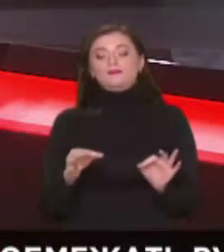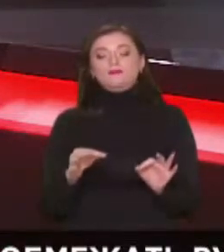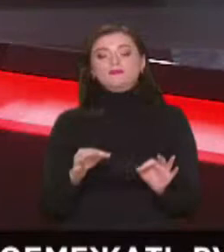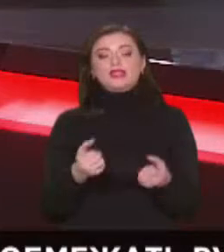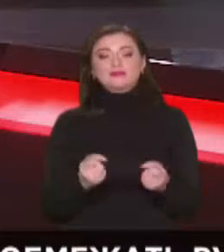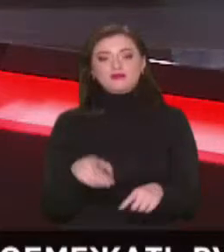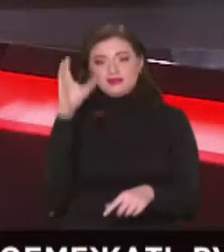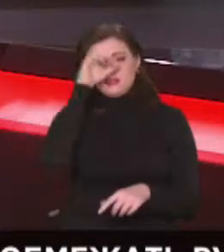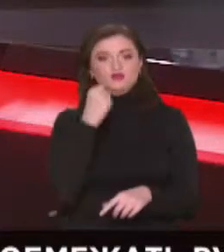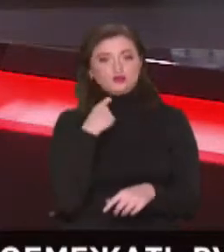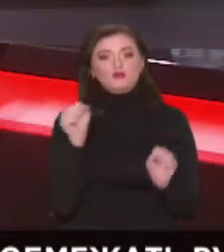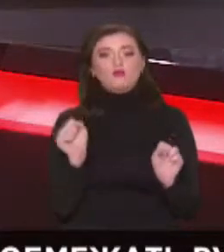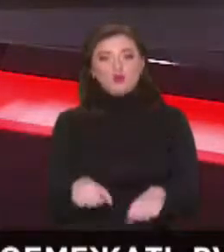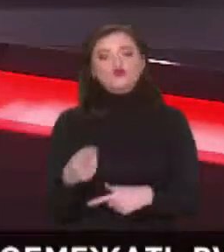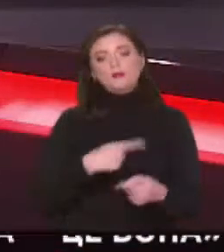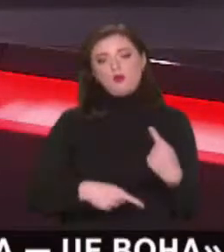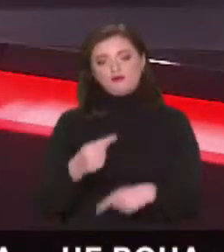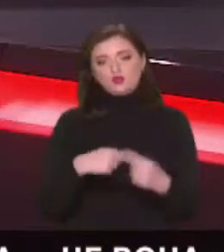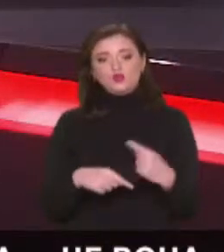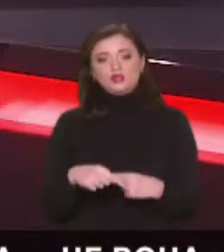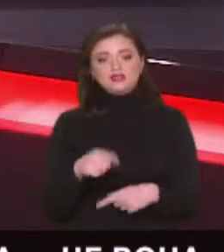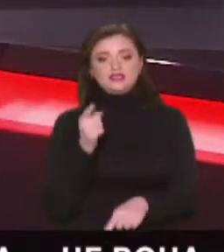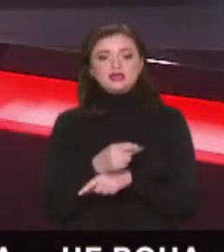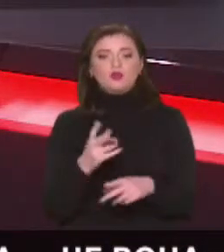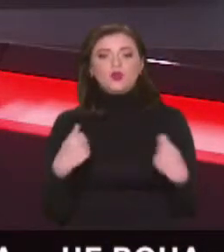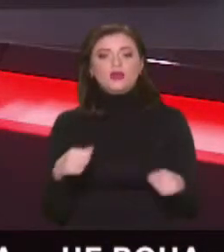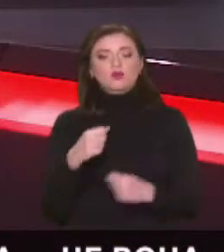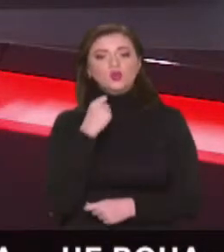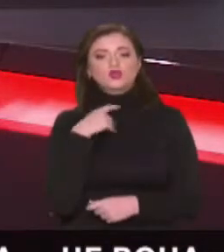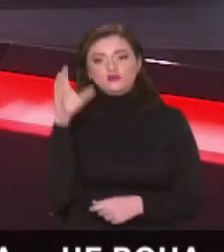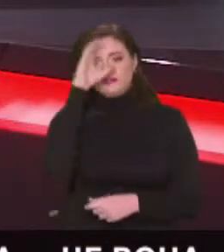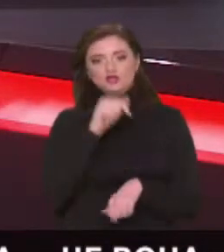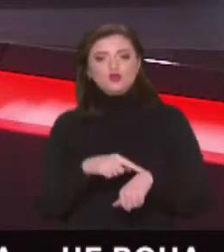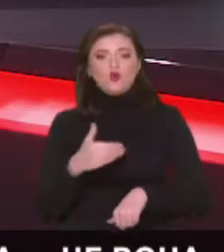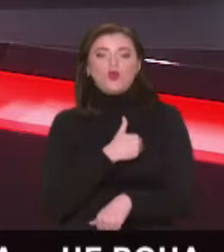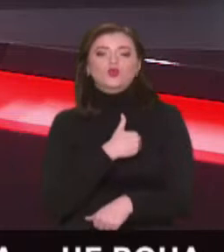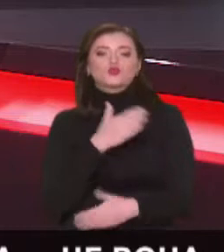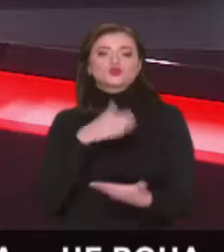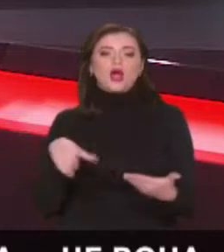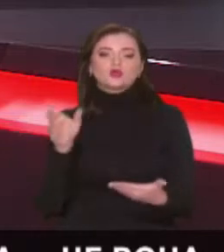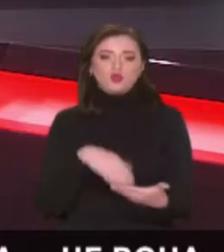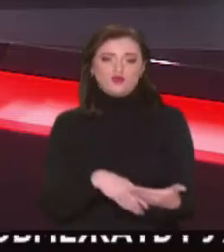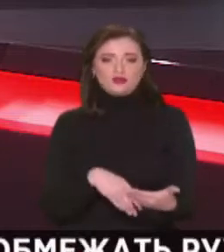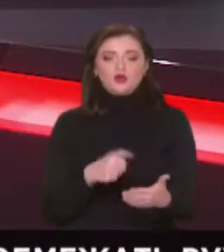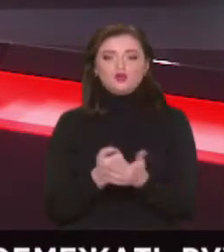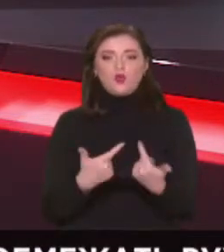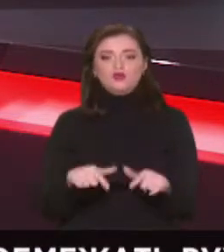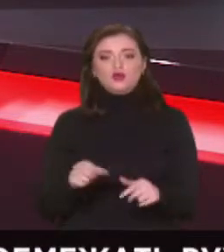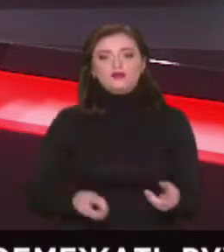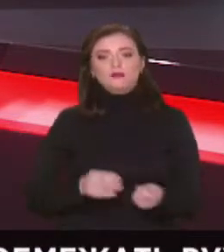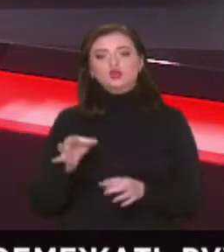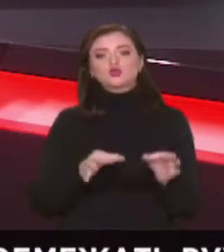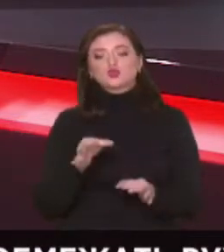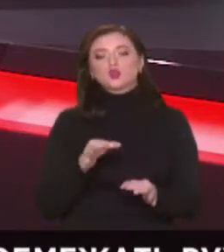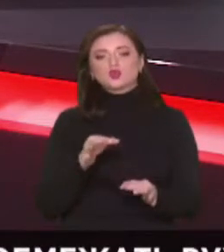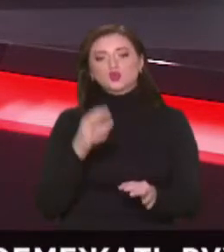нічна п'ятика може повернутися. Заборону на продаж алкоголю в нічний час хочуть скасувати. До окружного адмінсуду Києва